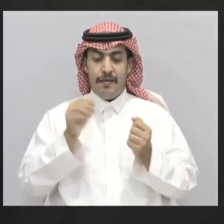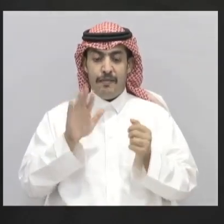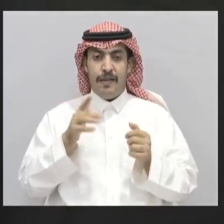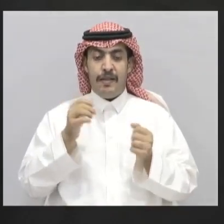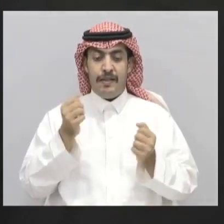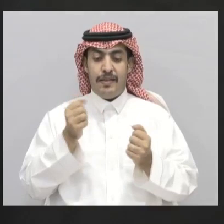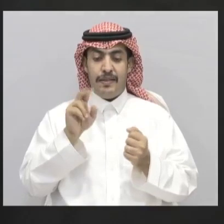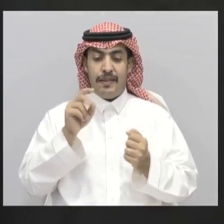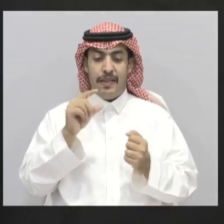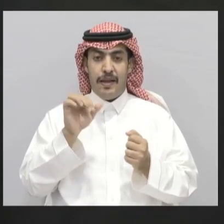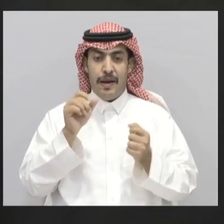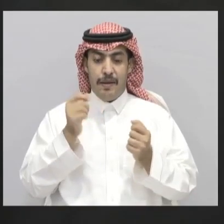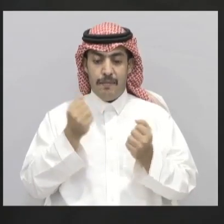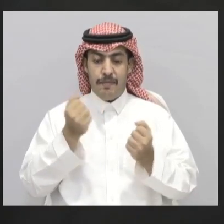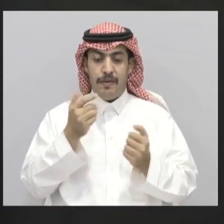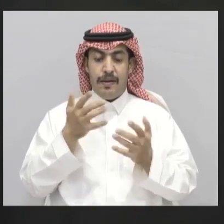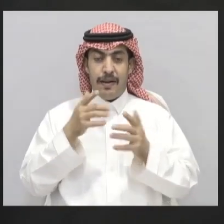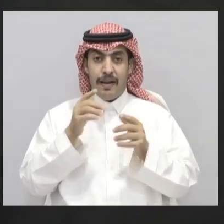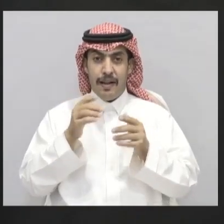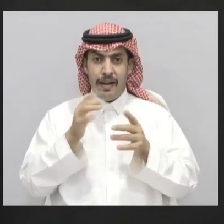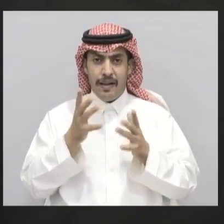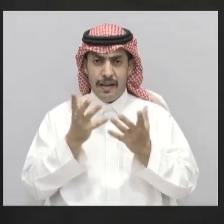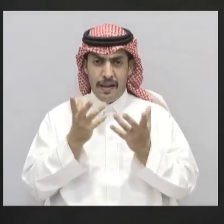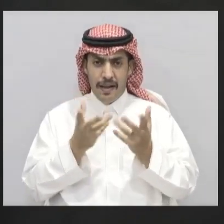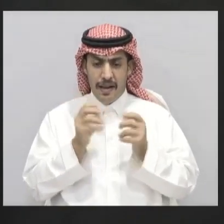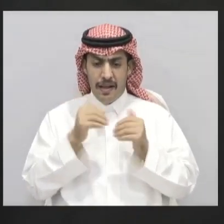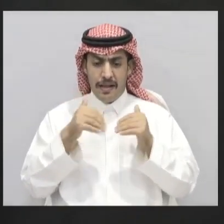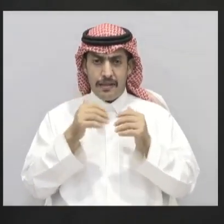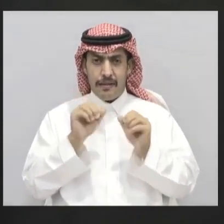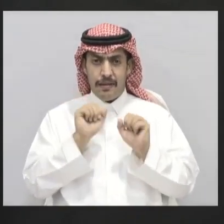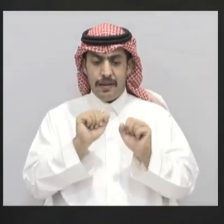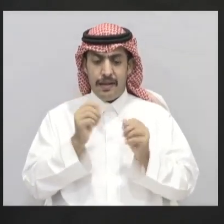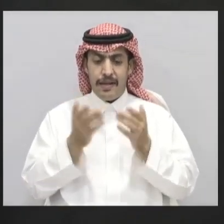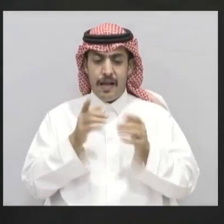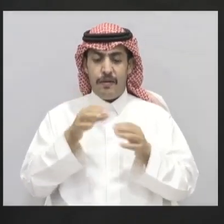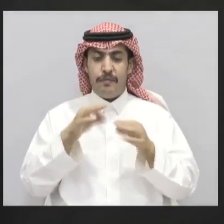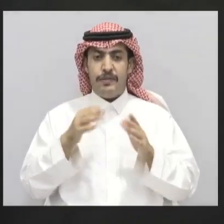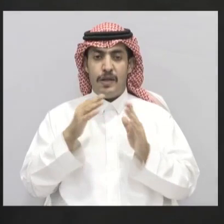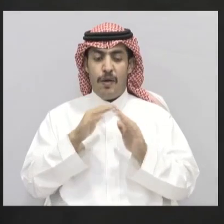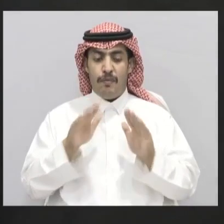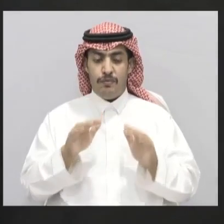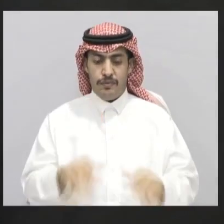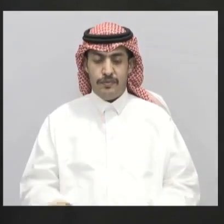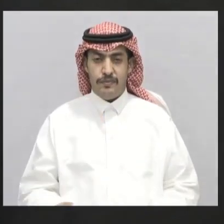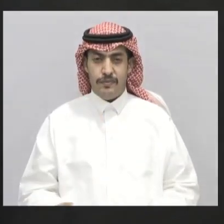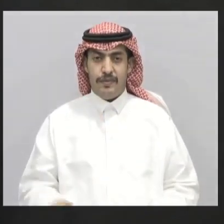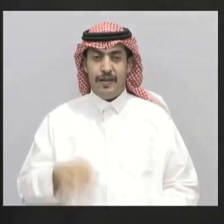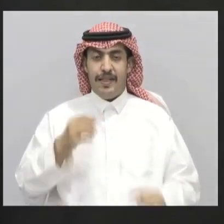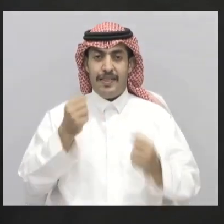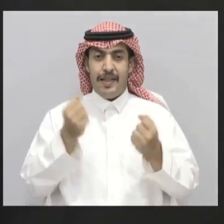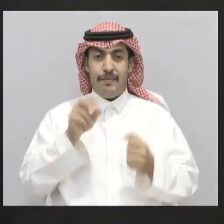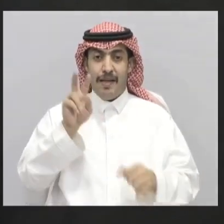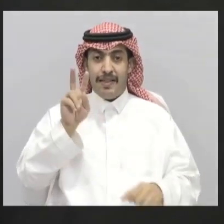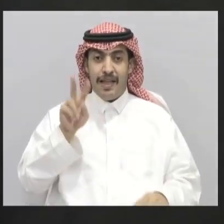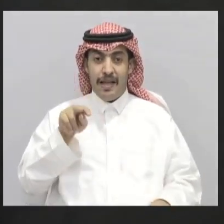تدرب ويقول قدر قياس كلا من الزوايا الاتيه اخذت التمرين